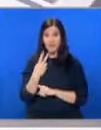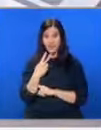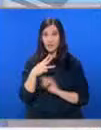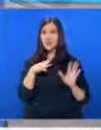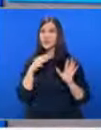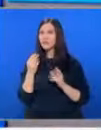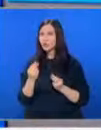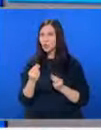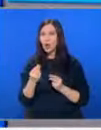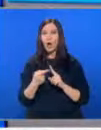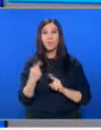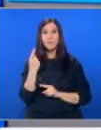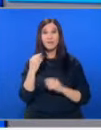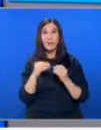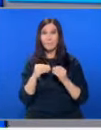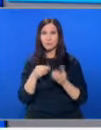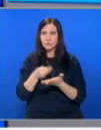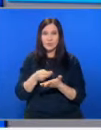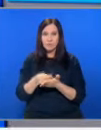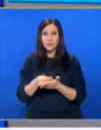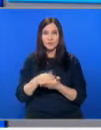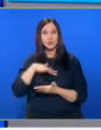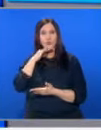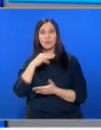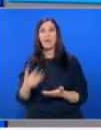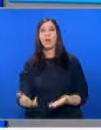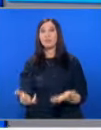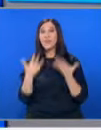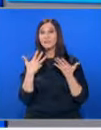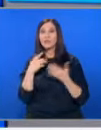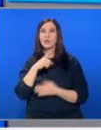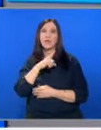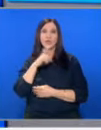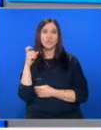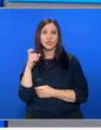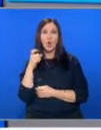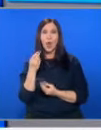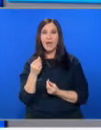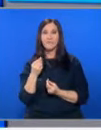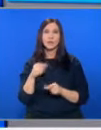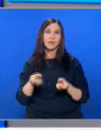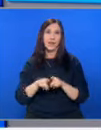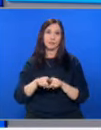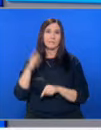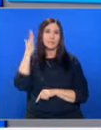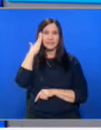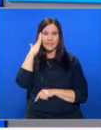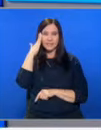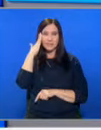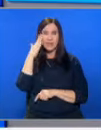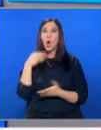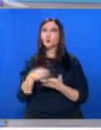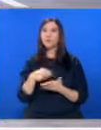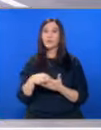2900 лева. От 1 април заплатата му ще достигне 9000 и 100 лева, колкото е министерската. А